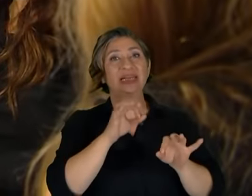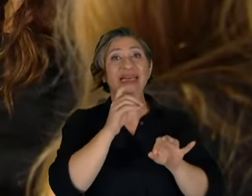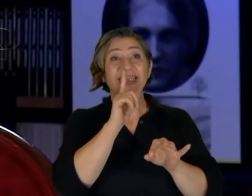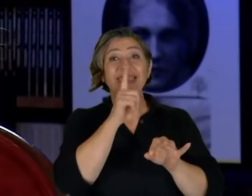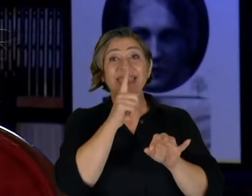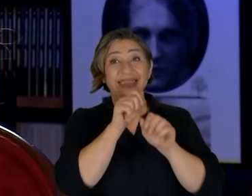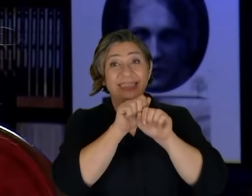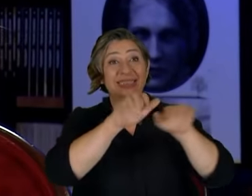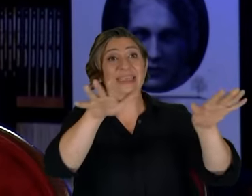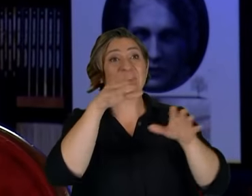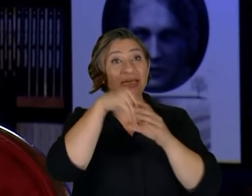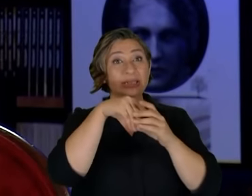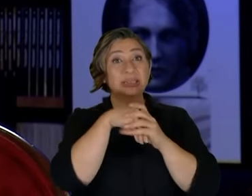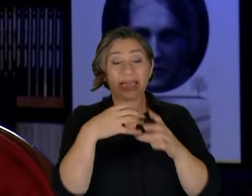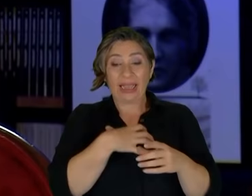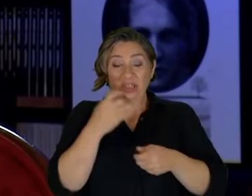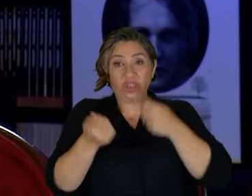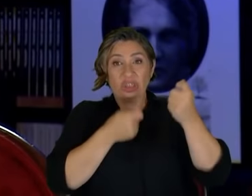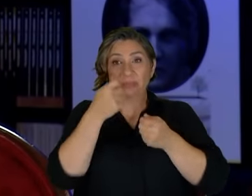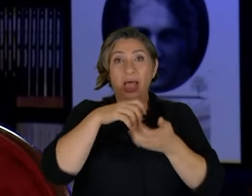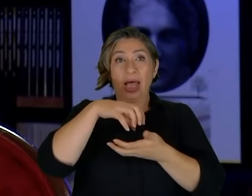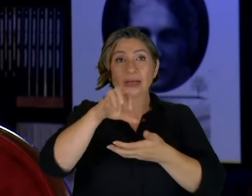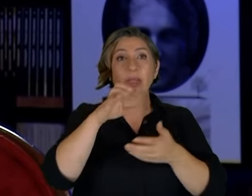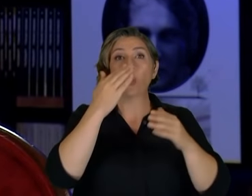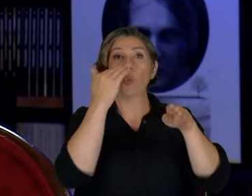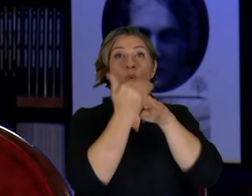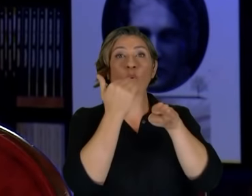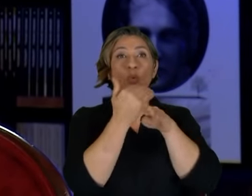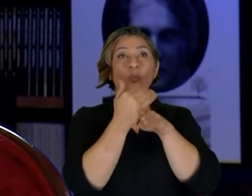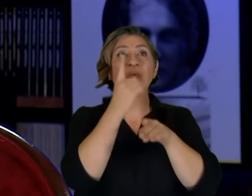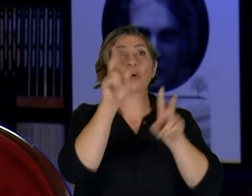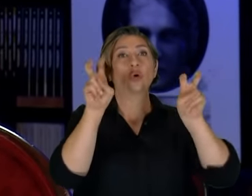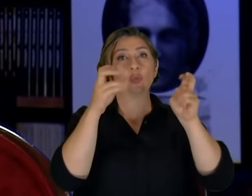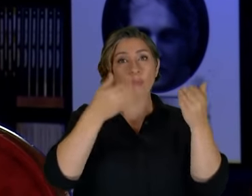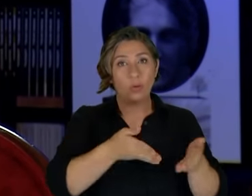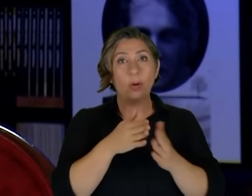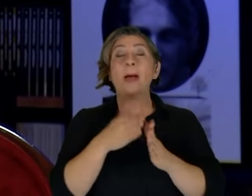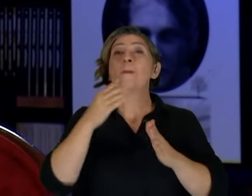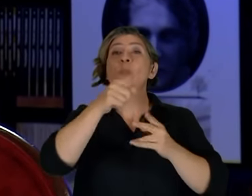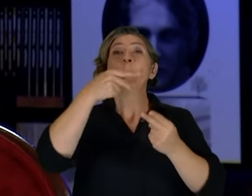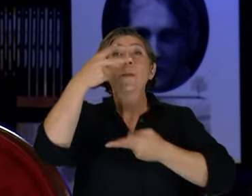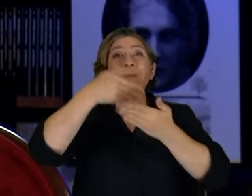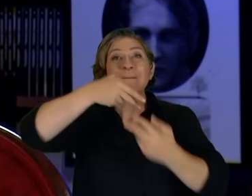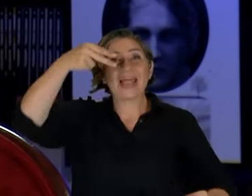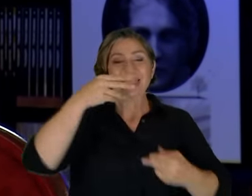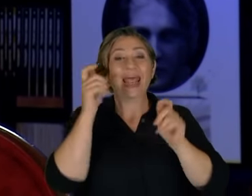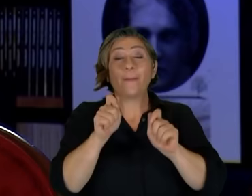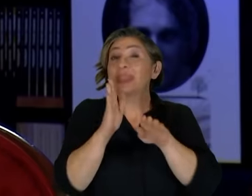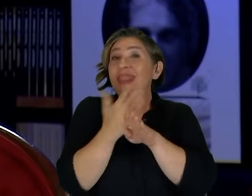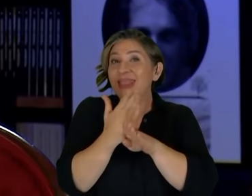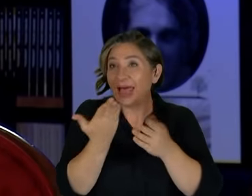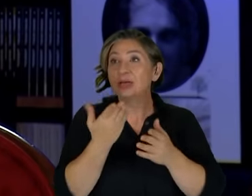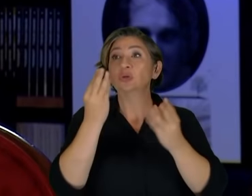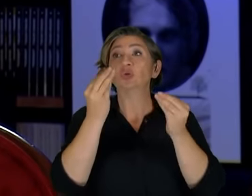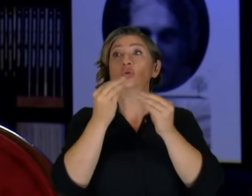sesini duyurabilmek aslında benim kendi çalışma alanımla da çok uyumlu bir konu bu. Belgeseli yapma nedenim de